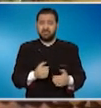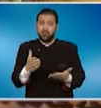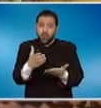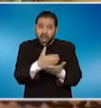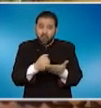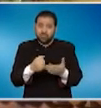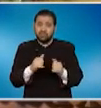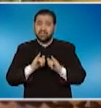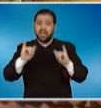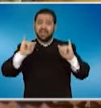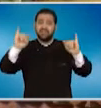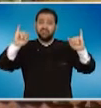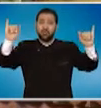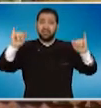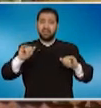ne dezvoltăm